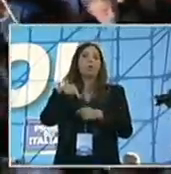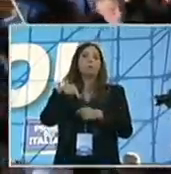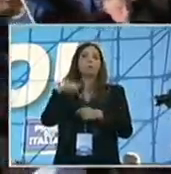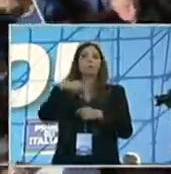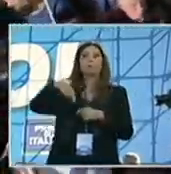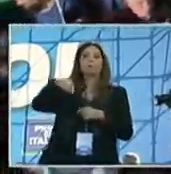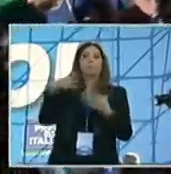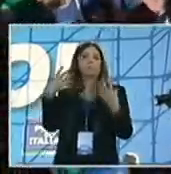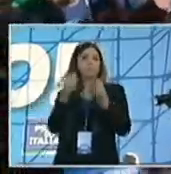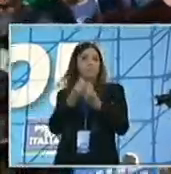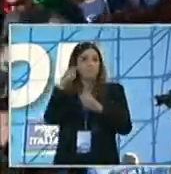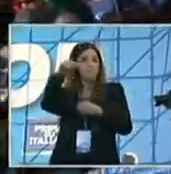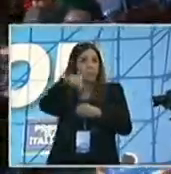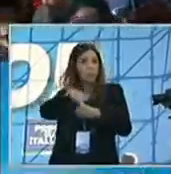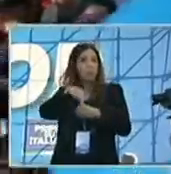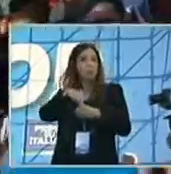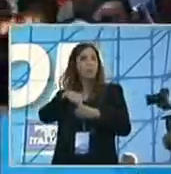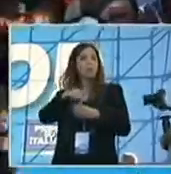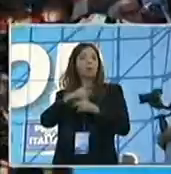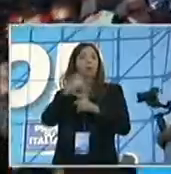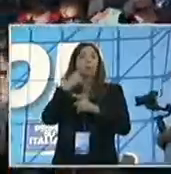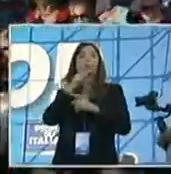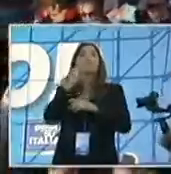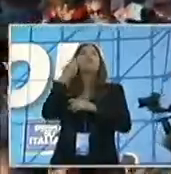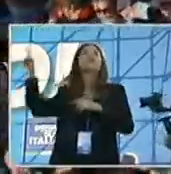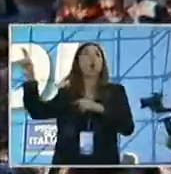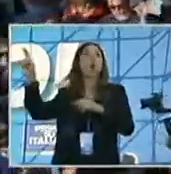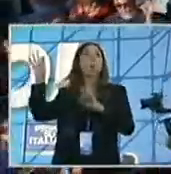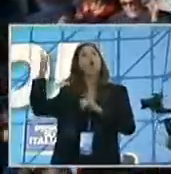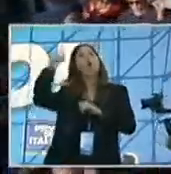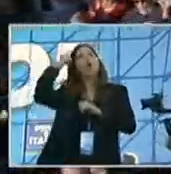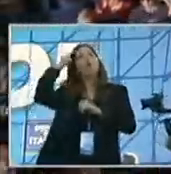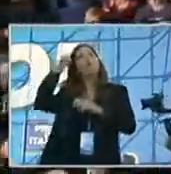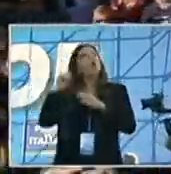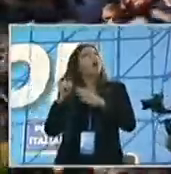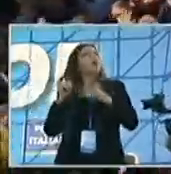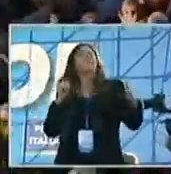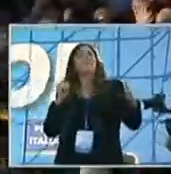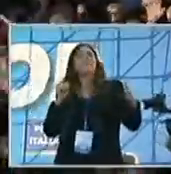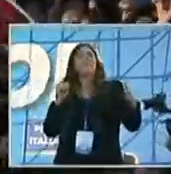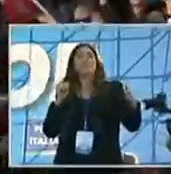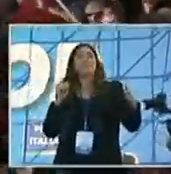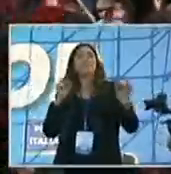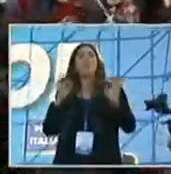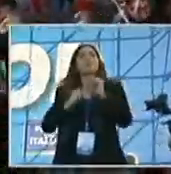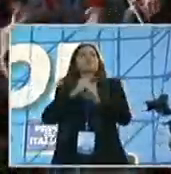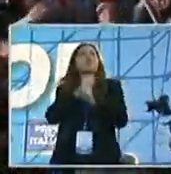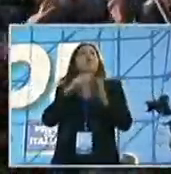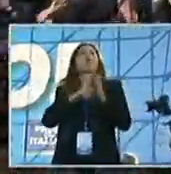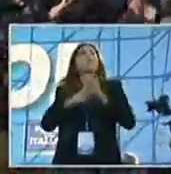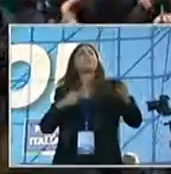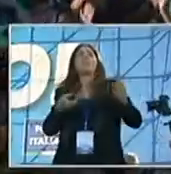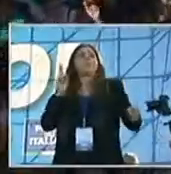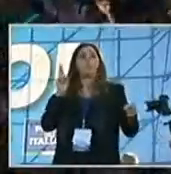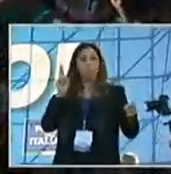qui per dire no al governo più a sinistra della storia della Repubblica,